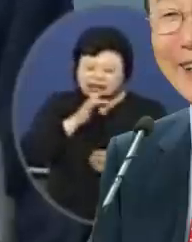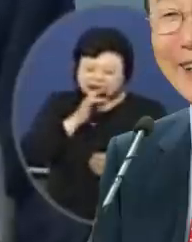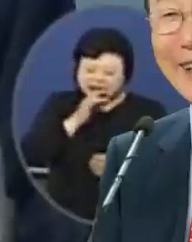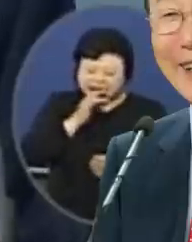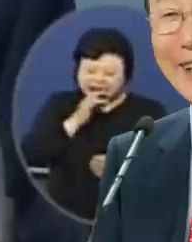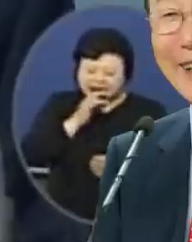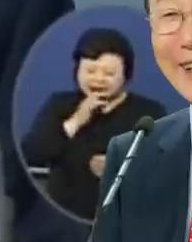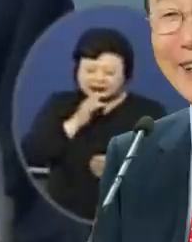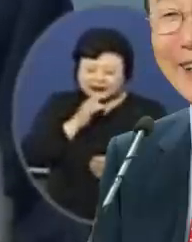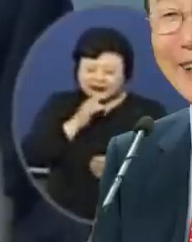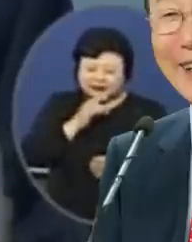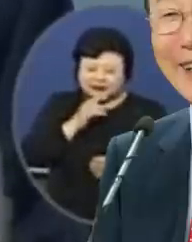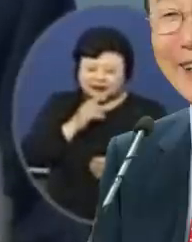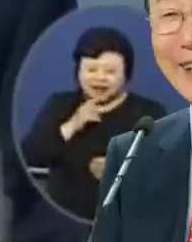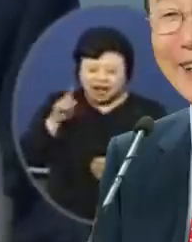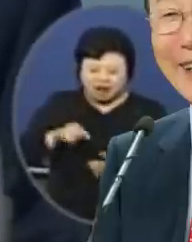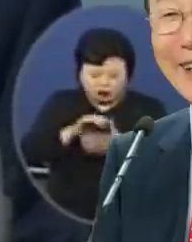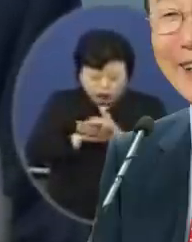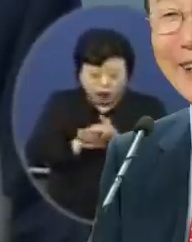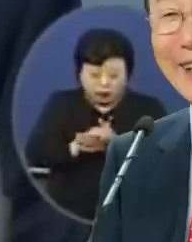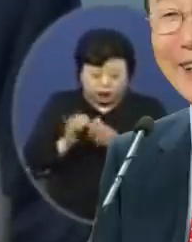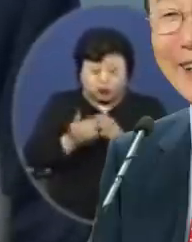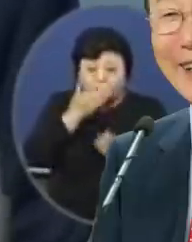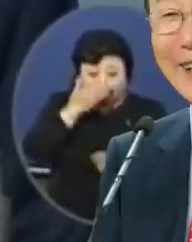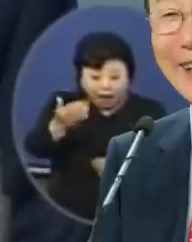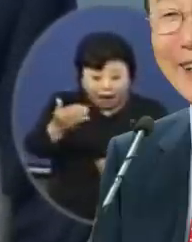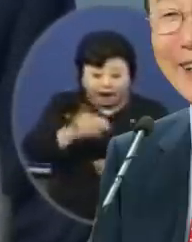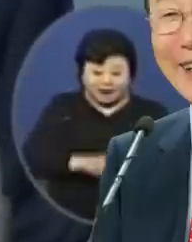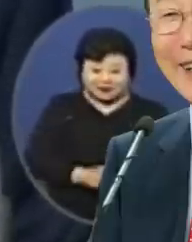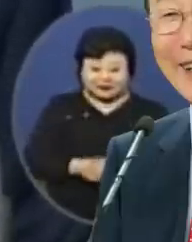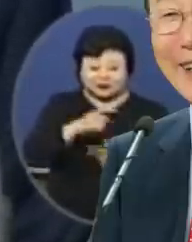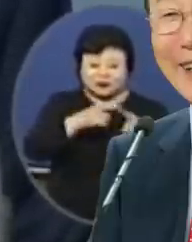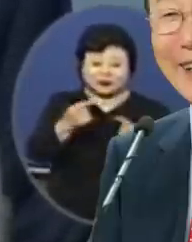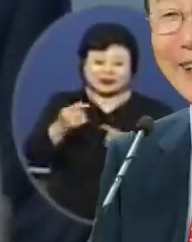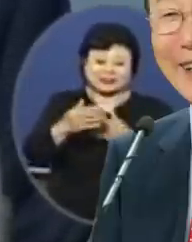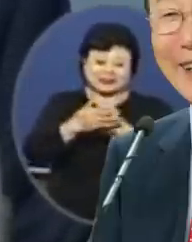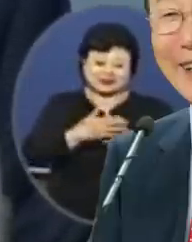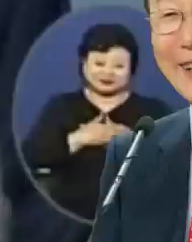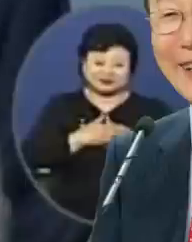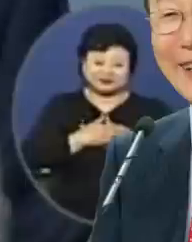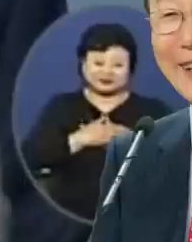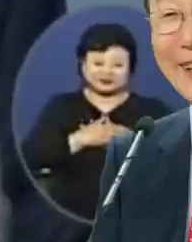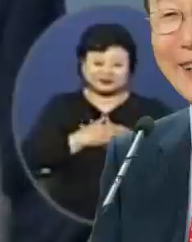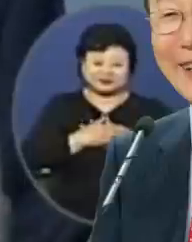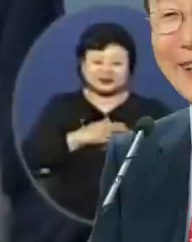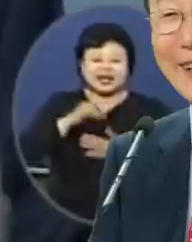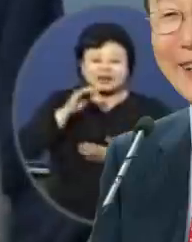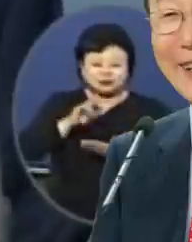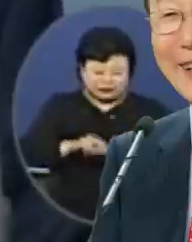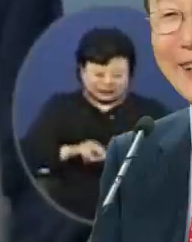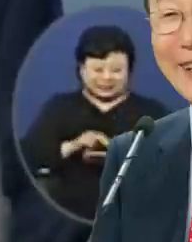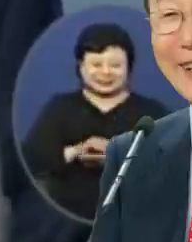것이라도 이루어지게 되는 것입니다. 한번 따라 말씀하세요. 내 문제는